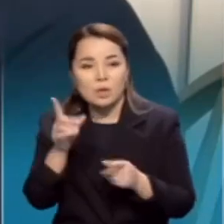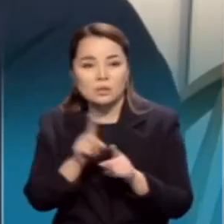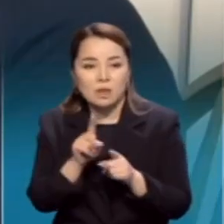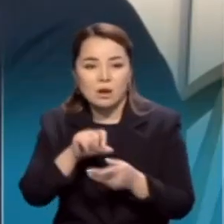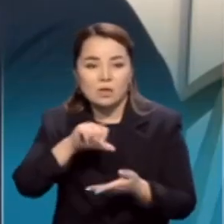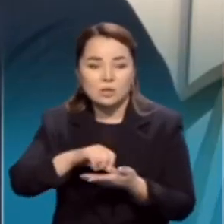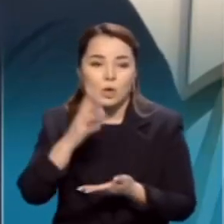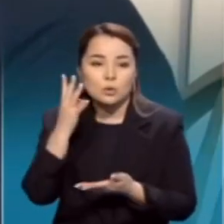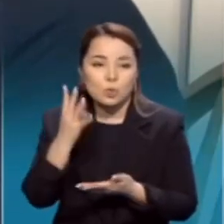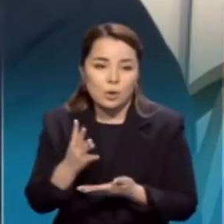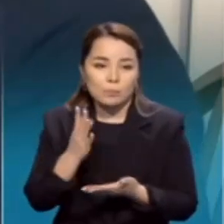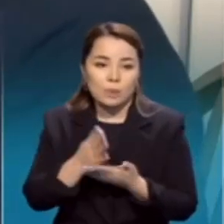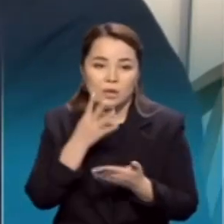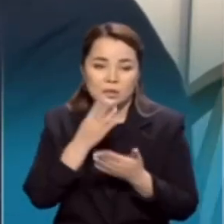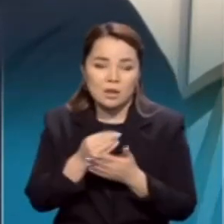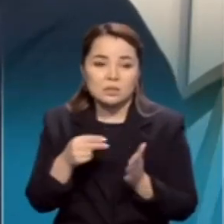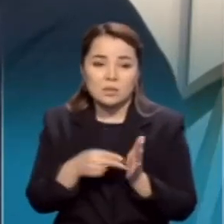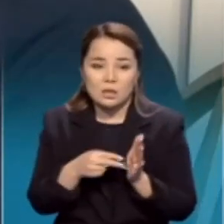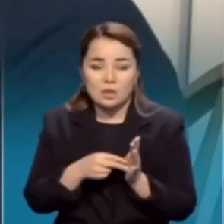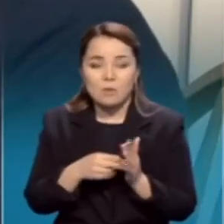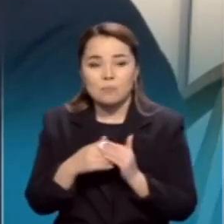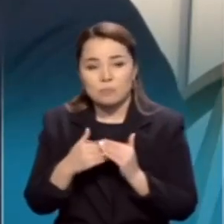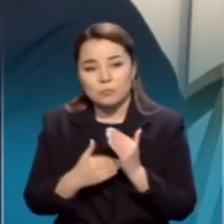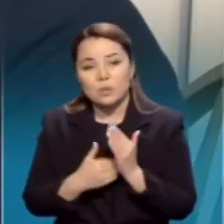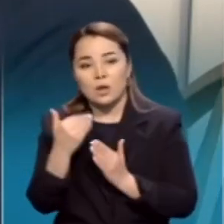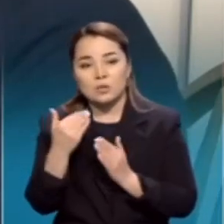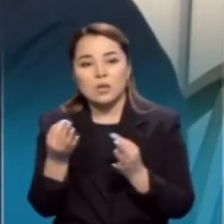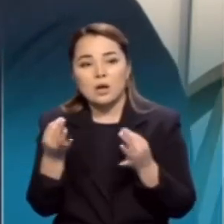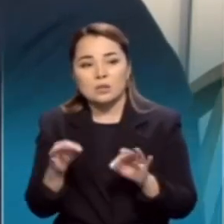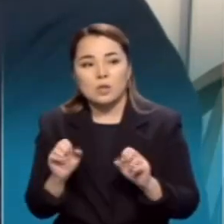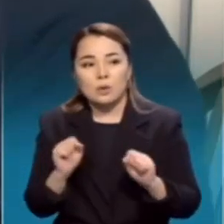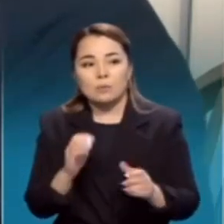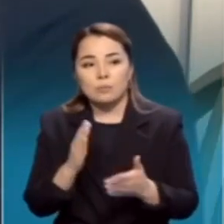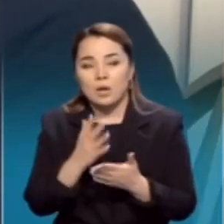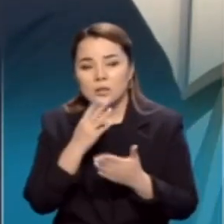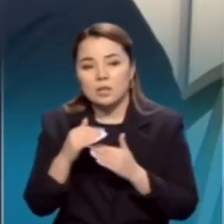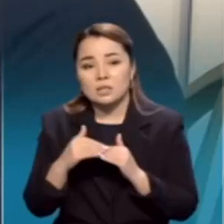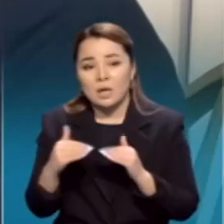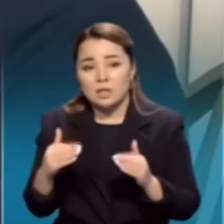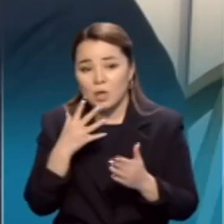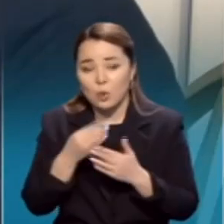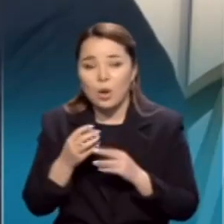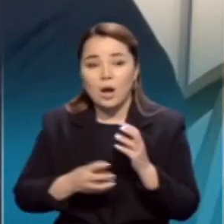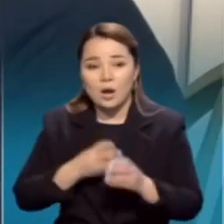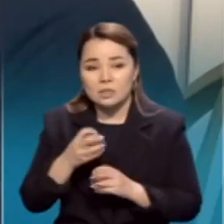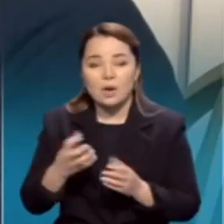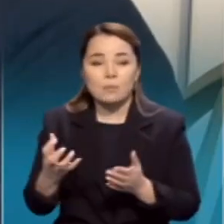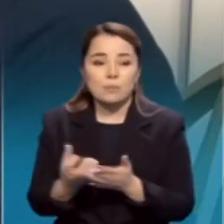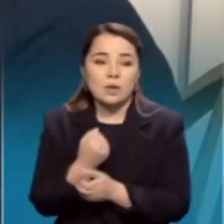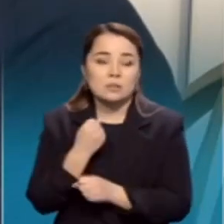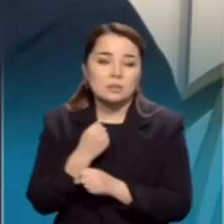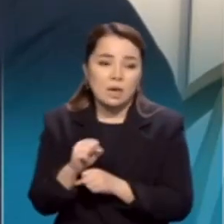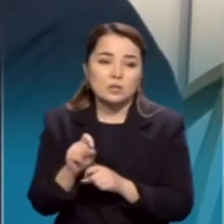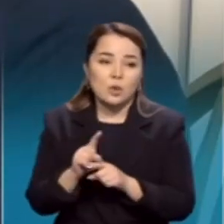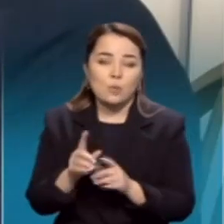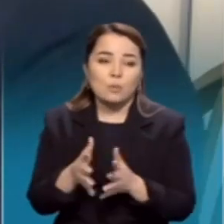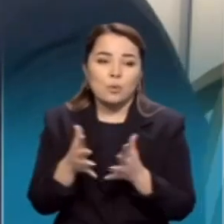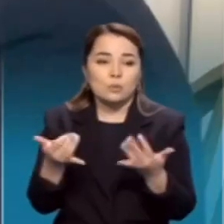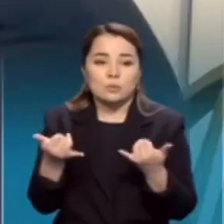4 деген баға алған, яғни магистрлық деңгейін еркін қорғап шыққан. Осылайша бұл қазір әлемдік масштабтағы феномен болып